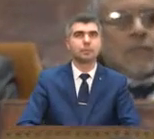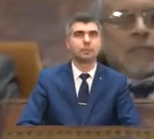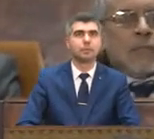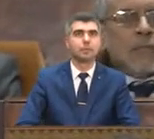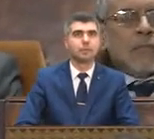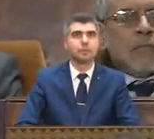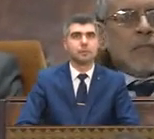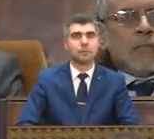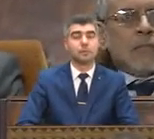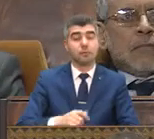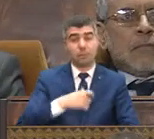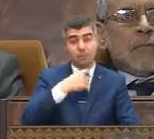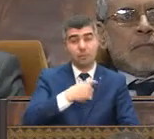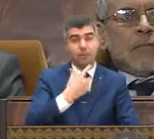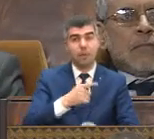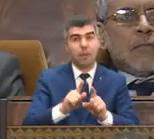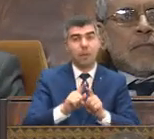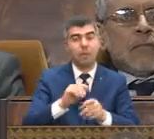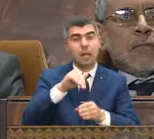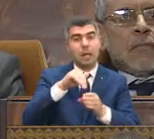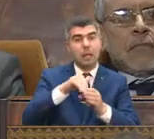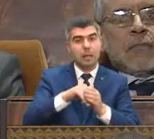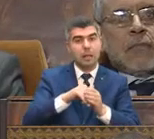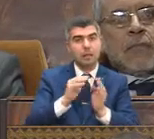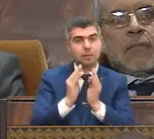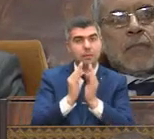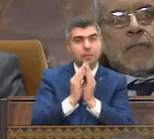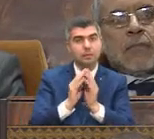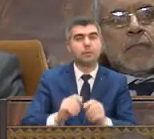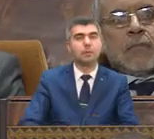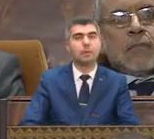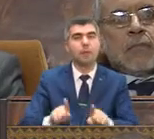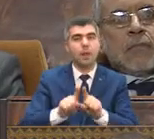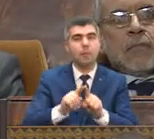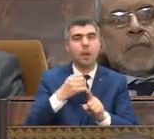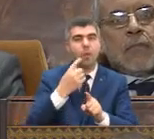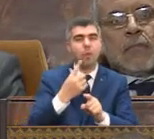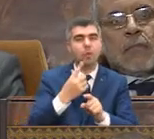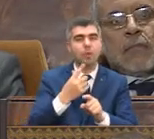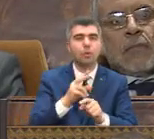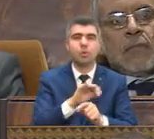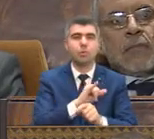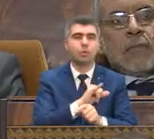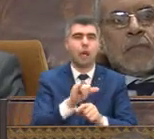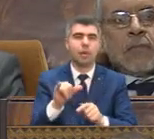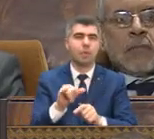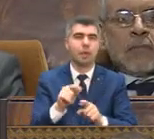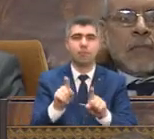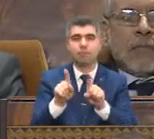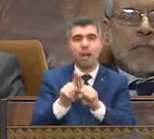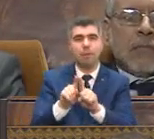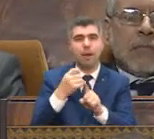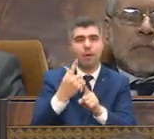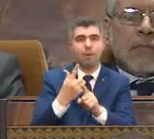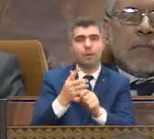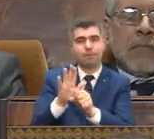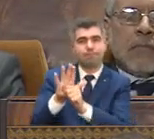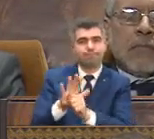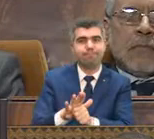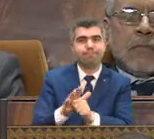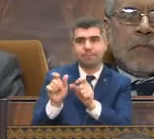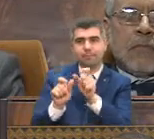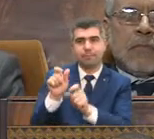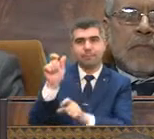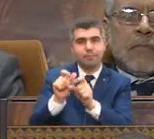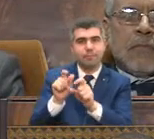نحن في فريق العدالة والتنمية ندين الجريمة الإرهابية القذرة التي وقعت في